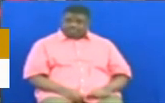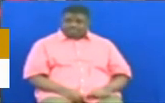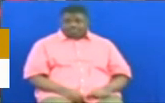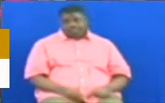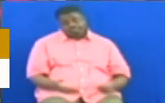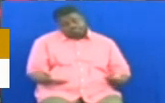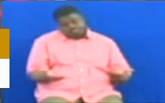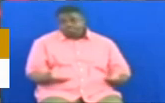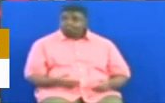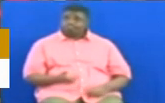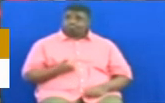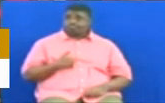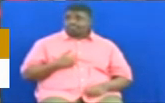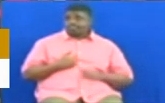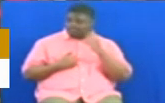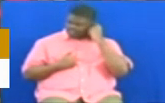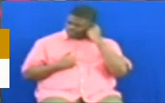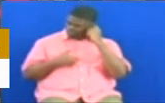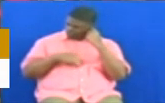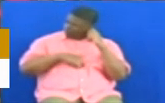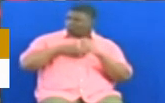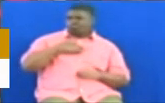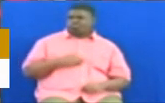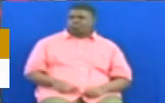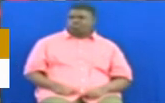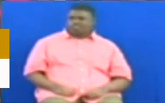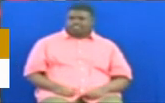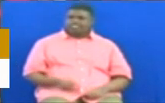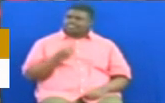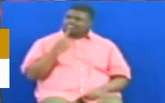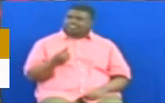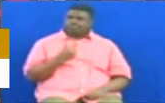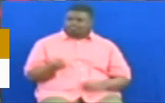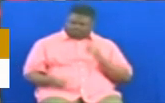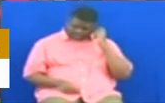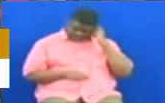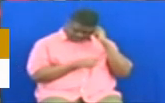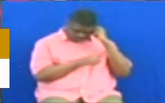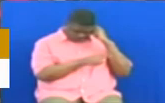Mheshimiwa Mwenyekiti, nina hofu. Kwanza labda ningepaswa kusema jambo hili.